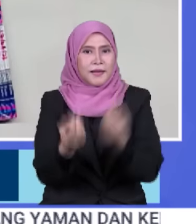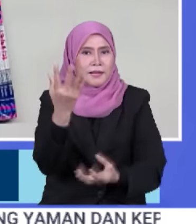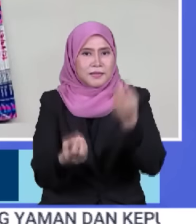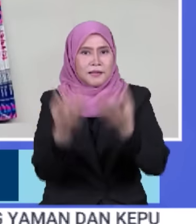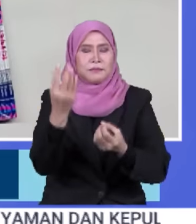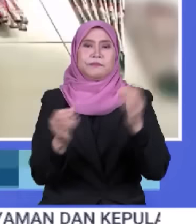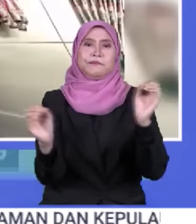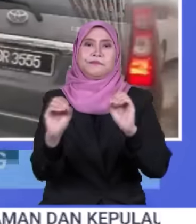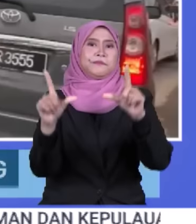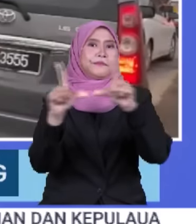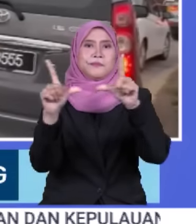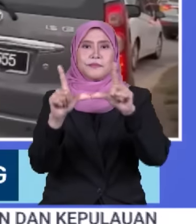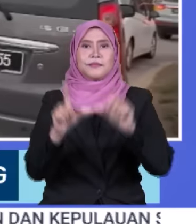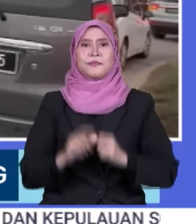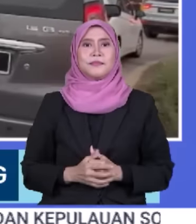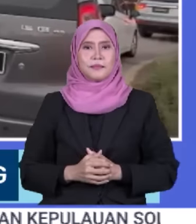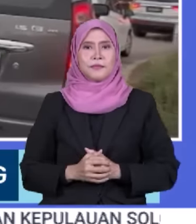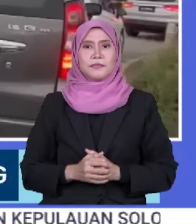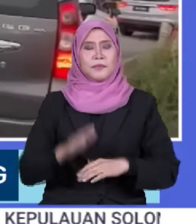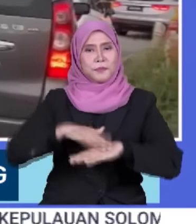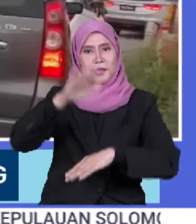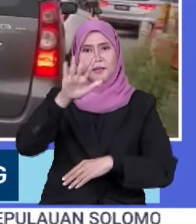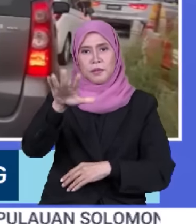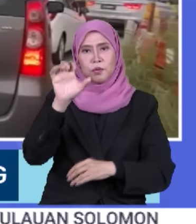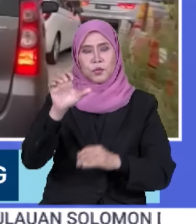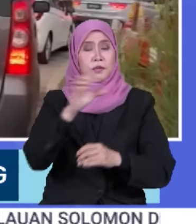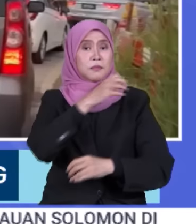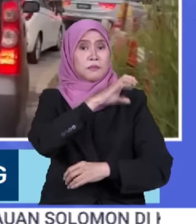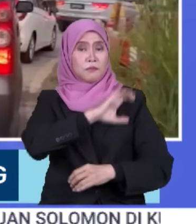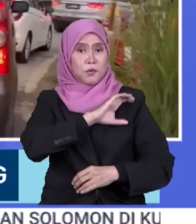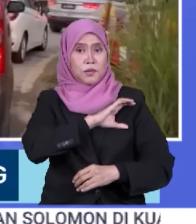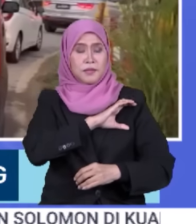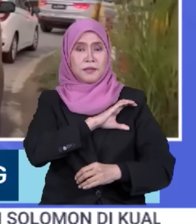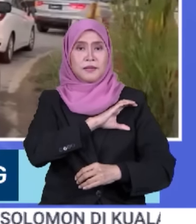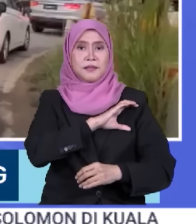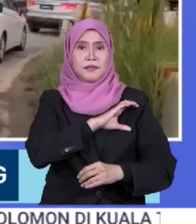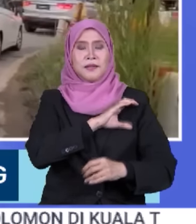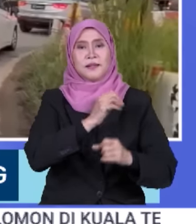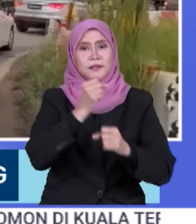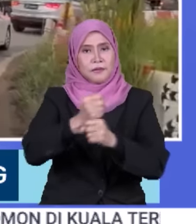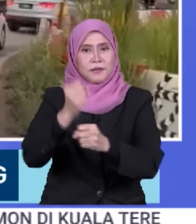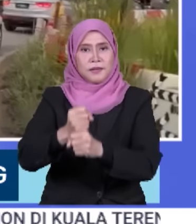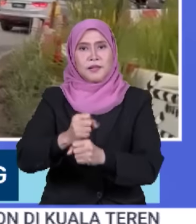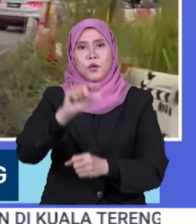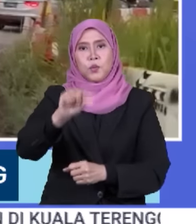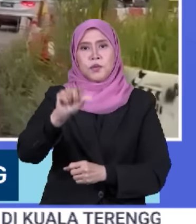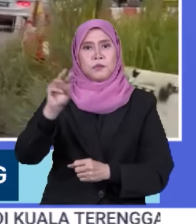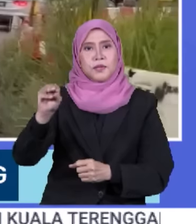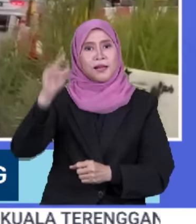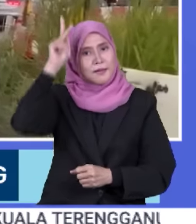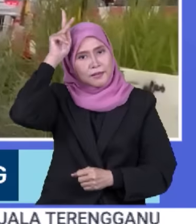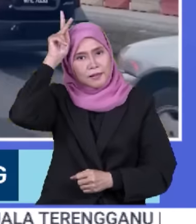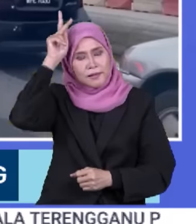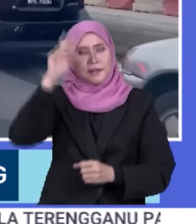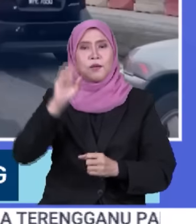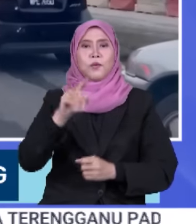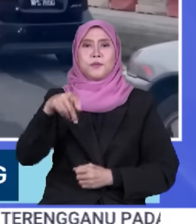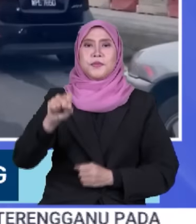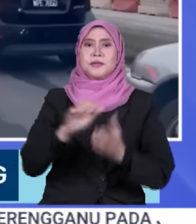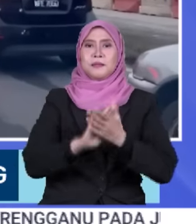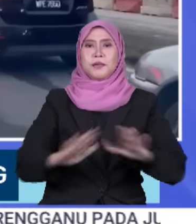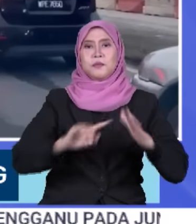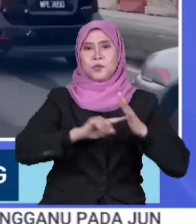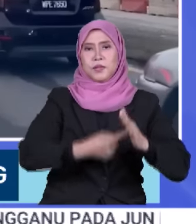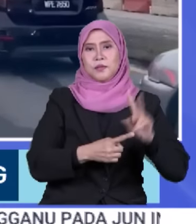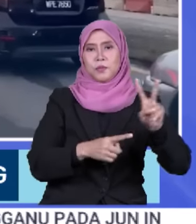api. Lebih 500 anggota polis akan ditempatkan di Gua Musang, Kelantan menerusi Ops Selamat bermula